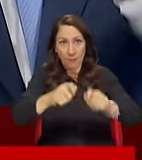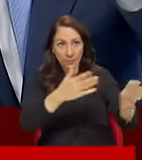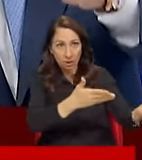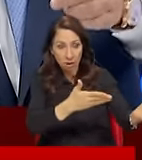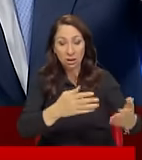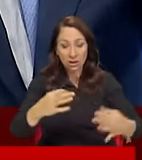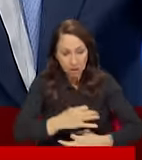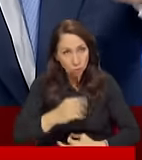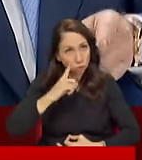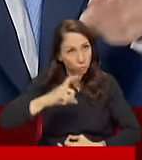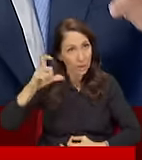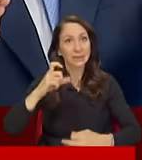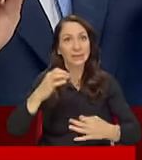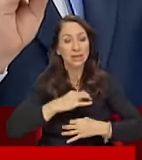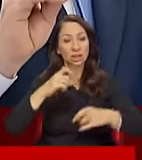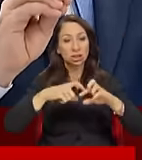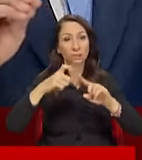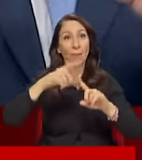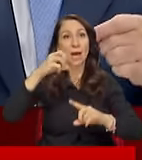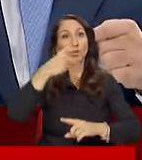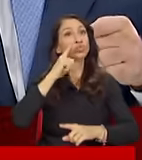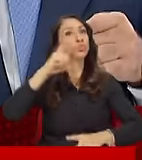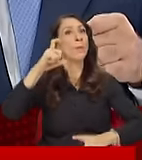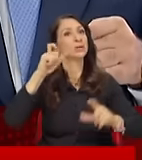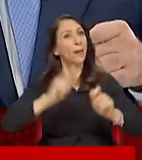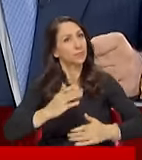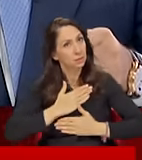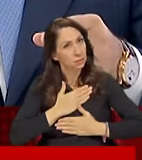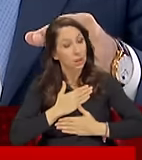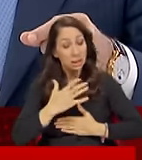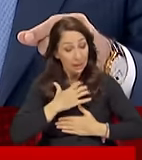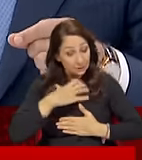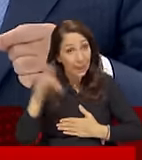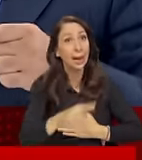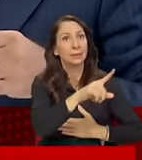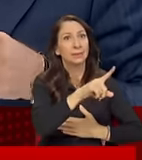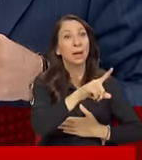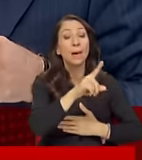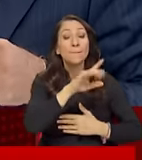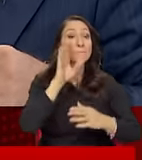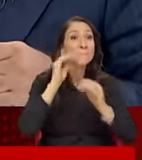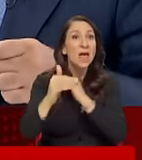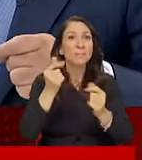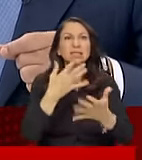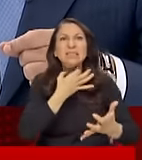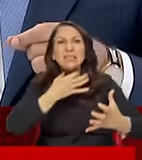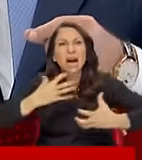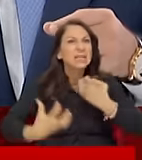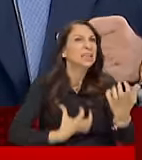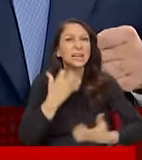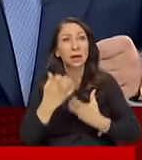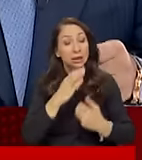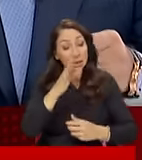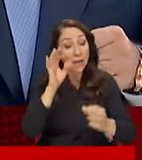Sayın Cumhurbaşkanını, Sayın Recep Tayyip Erdoğan'ın Cumhurbaşkanı yaptık. Kendinize gelin. Millet ekonomik sıkıntı çekiyor.